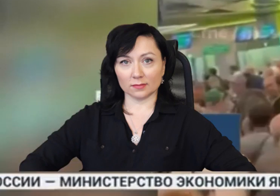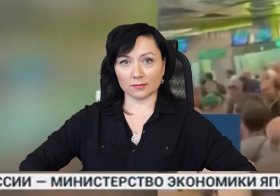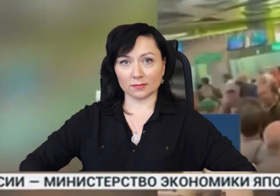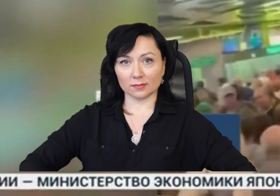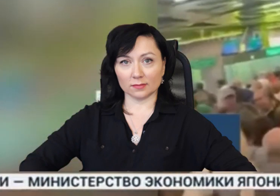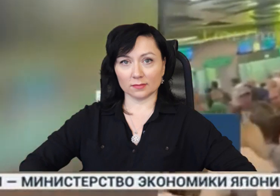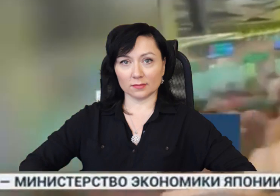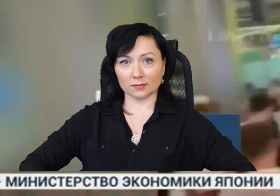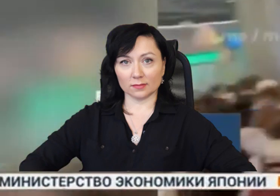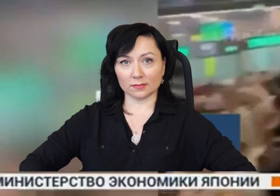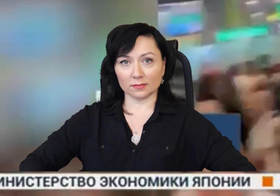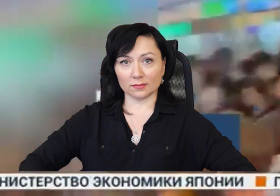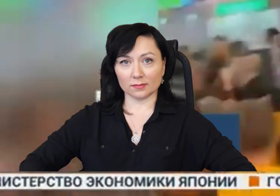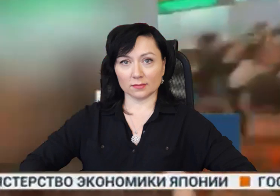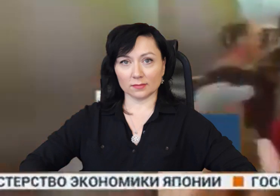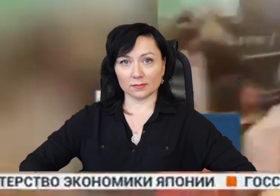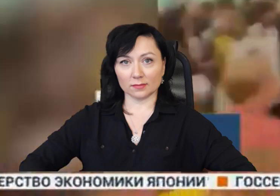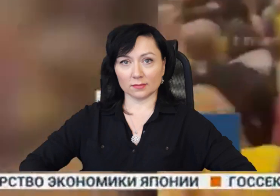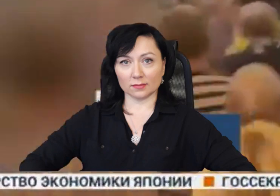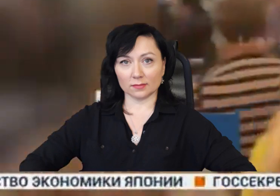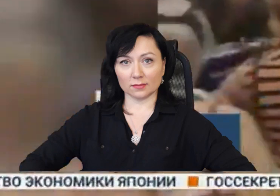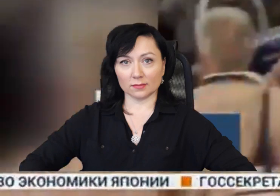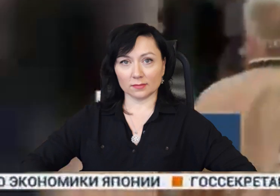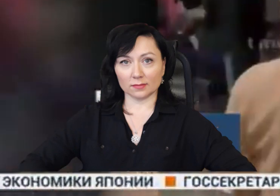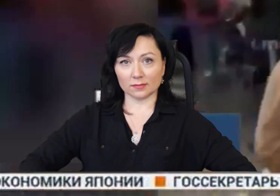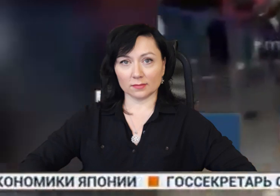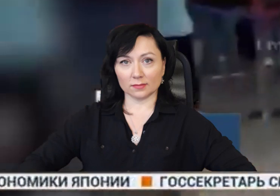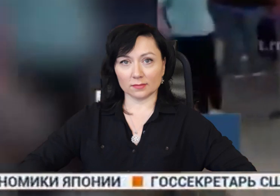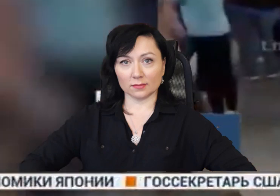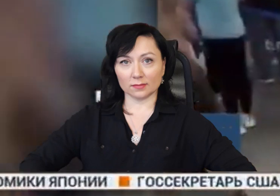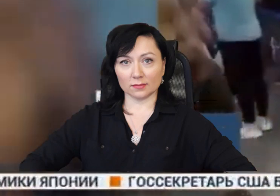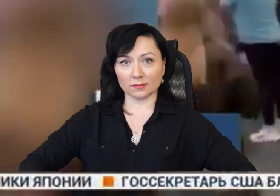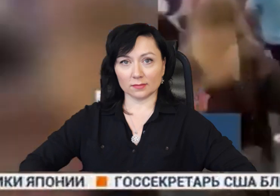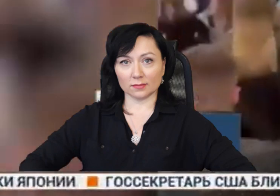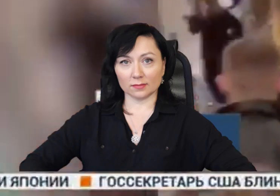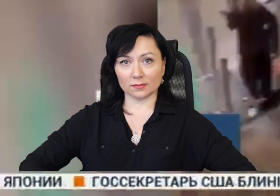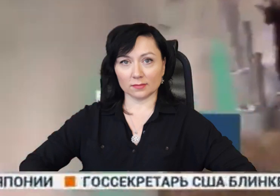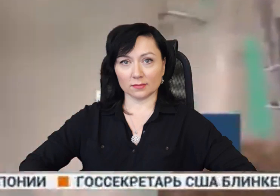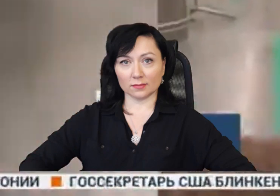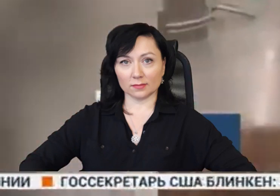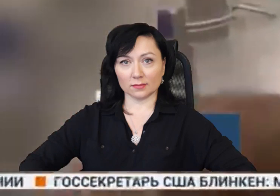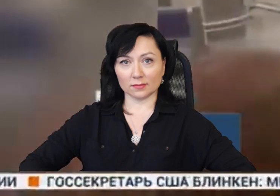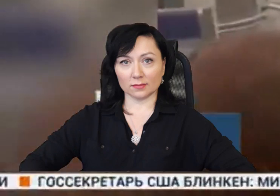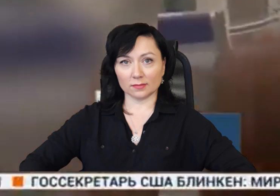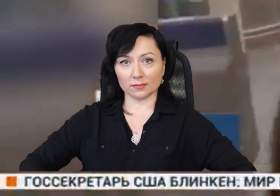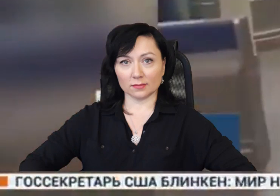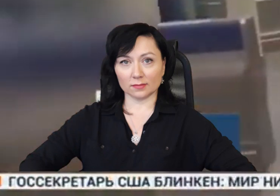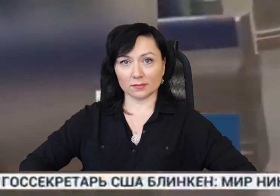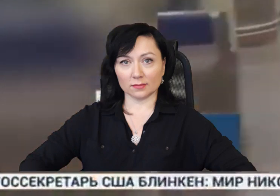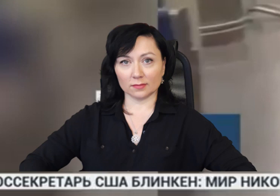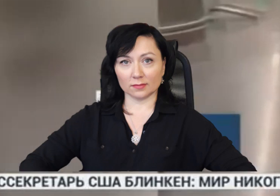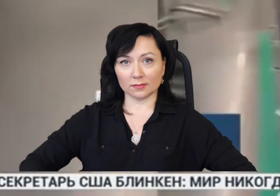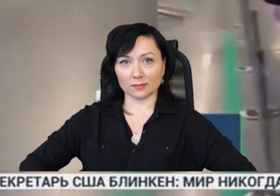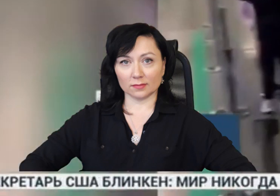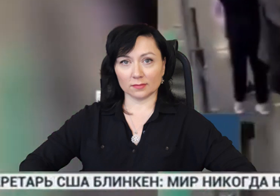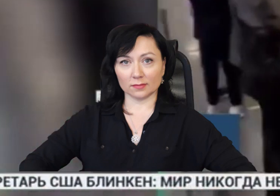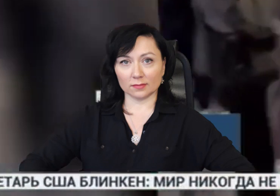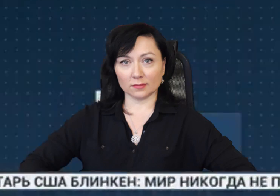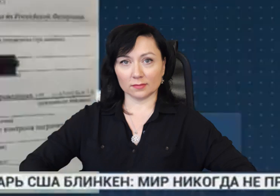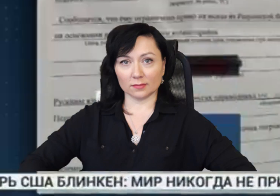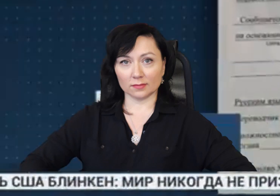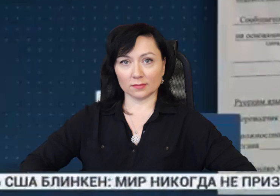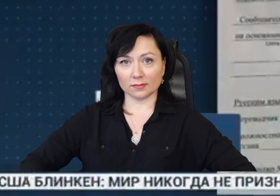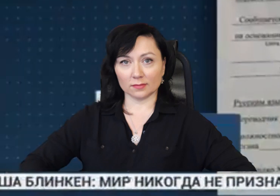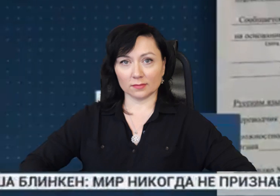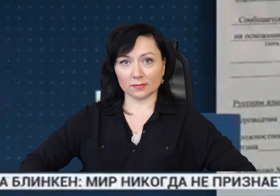в соцсетях сталкиваются с подобным совсем немногие из общего потока выезжающих в эти дни за рубеж Судя по